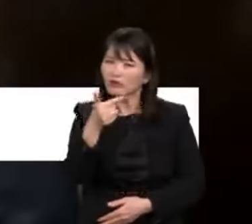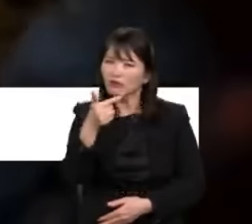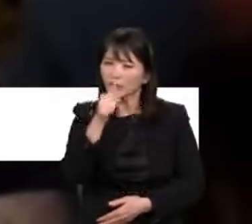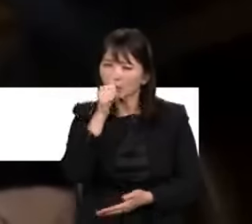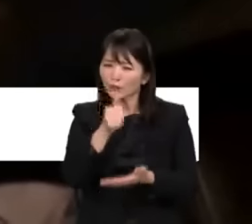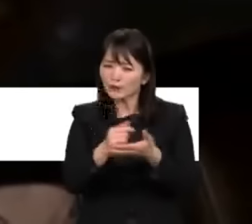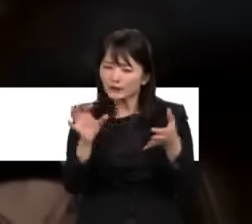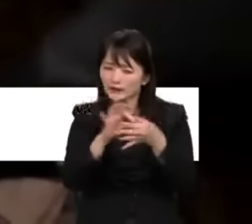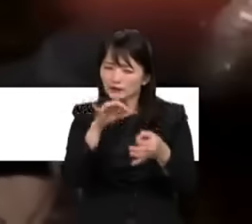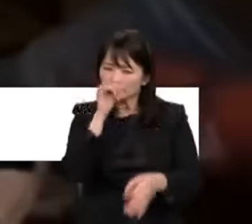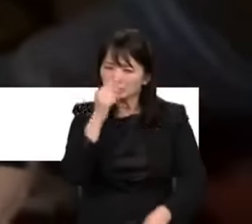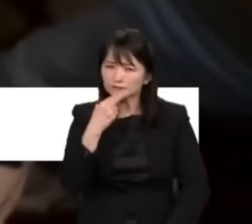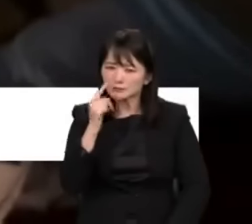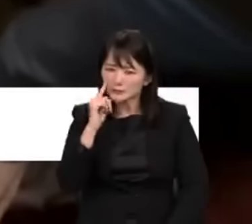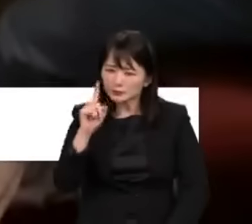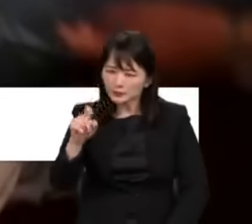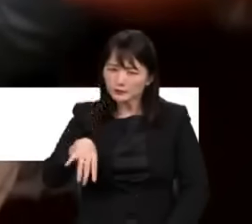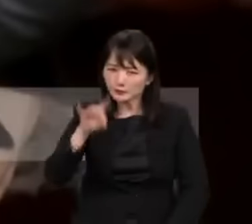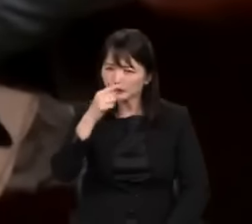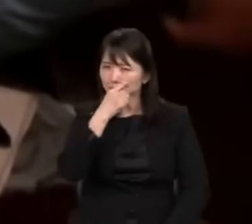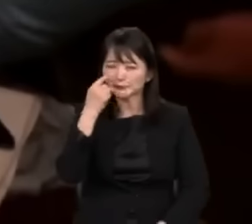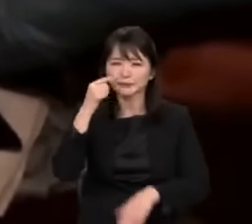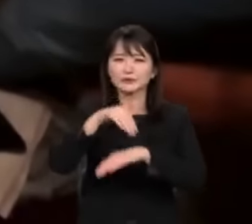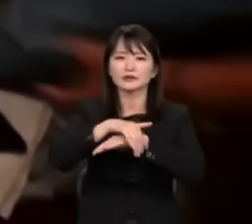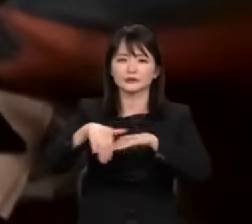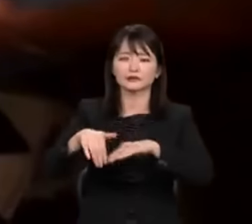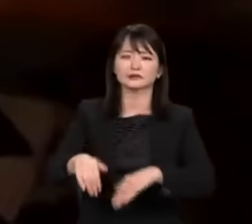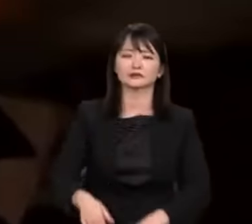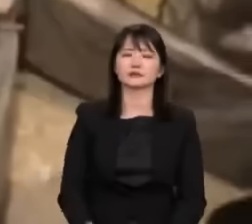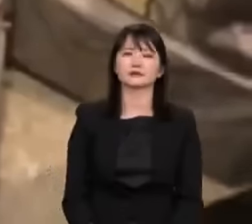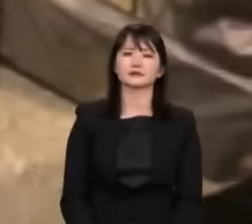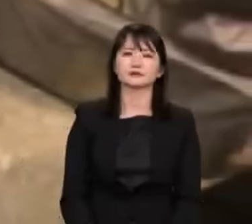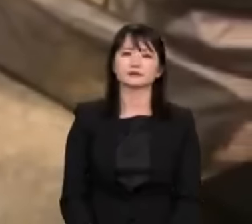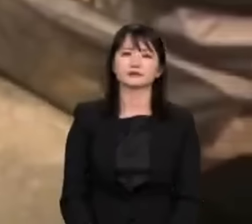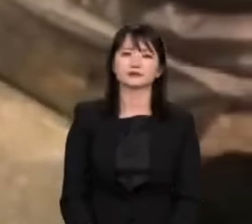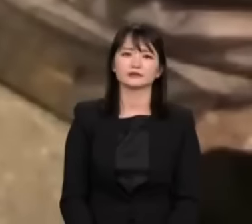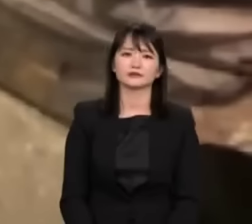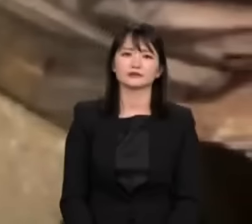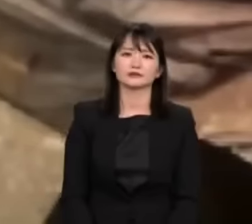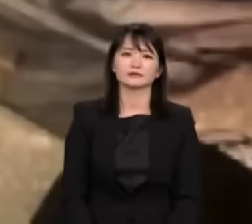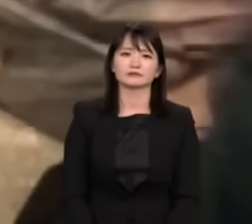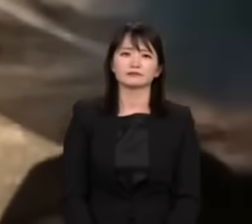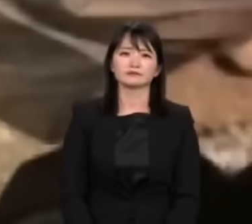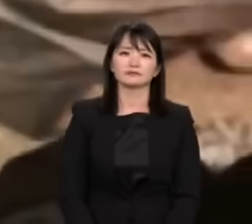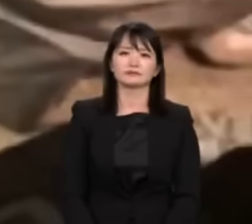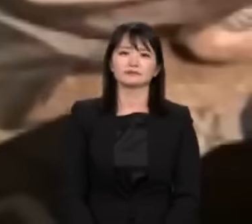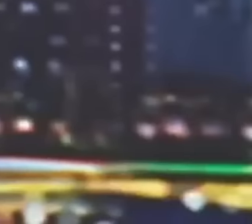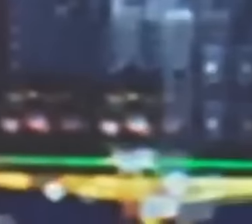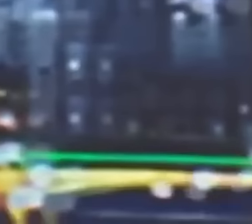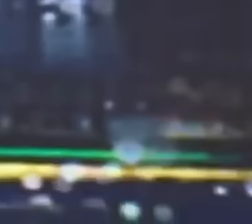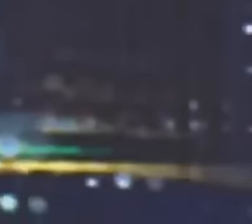범죄와 관련된 건 아닌지 먼저 확인할 계획입니다 jtbc 김지윤입니다